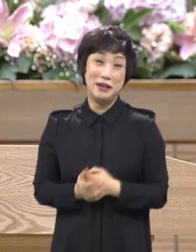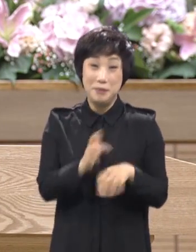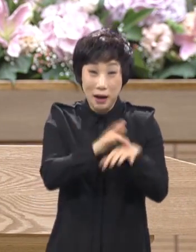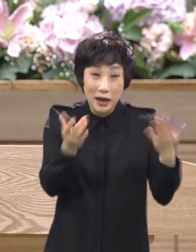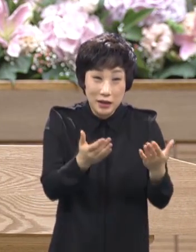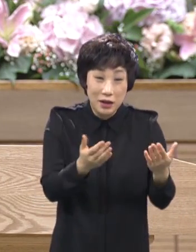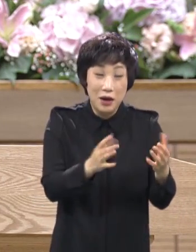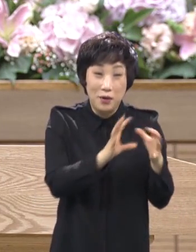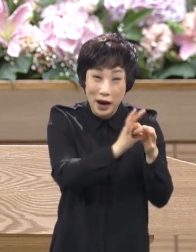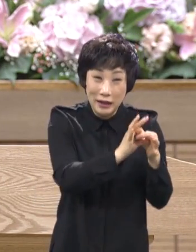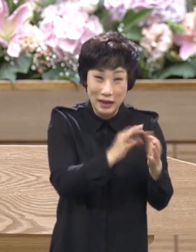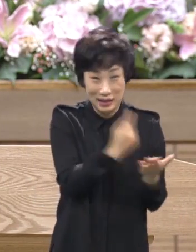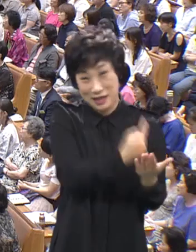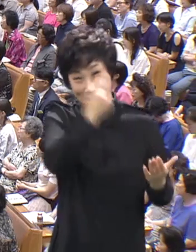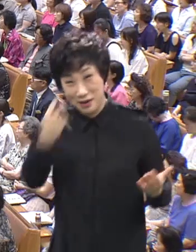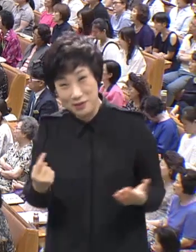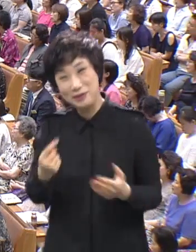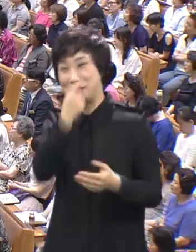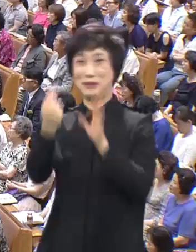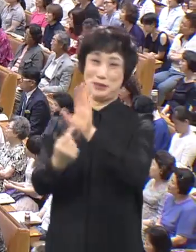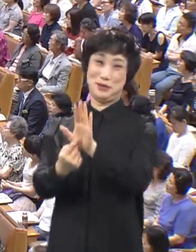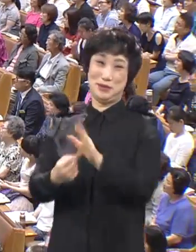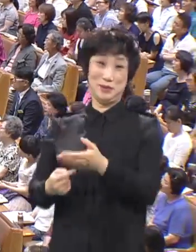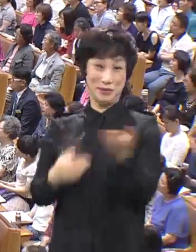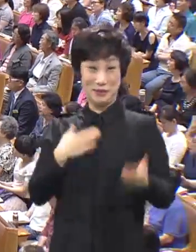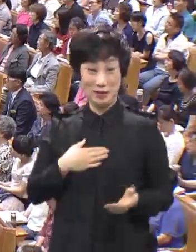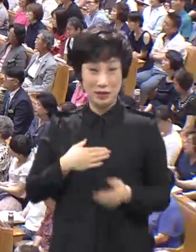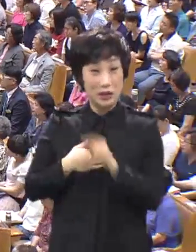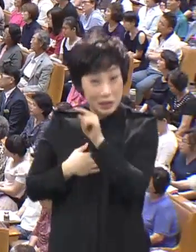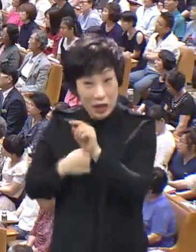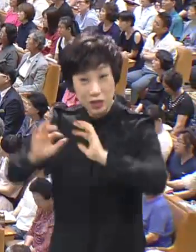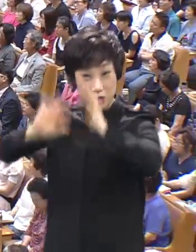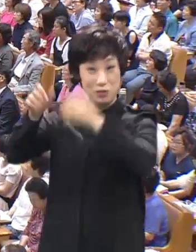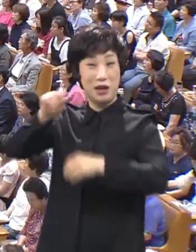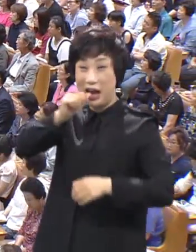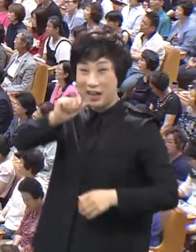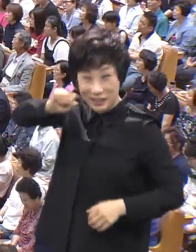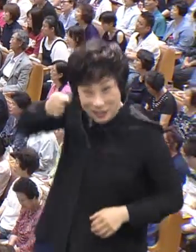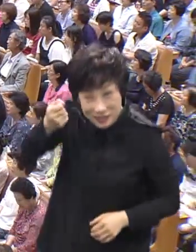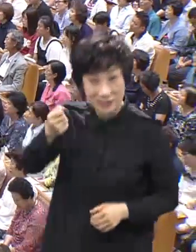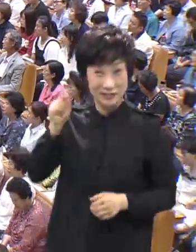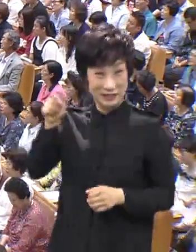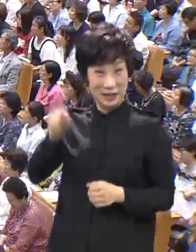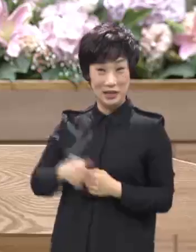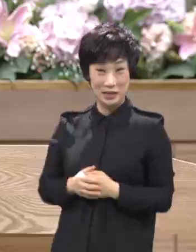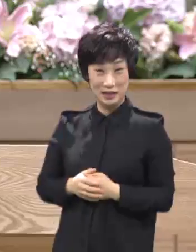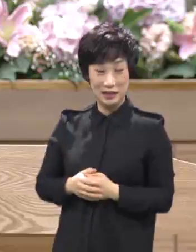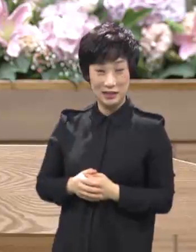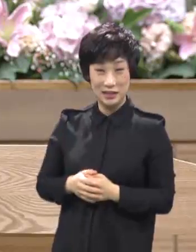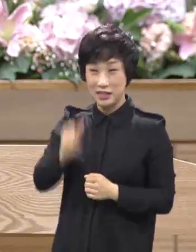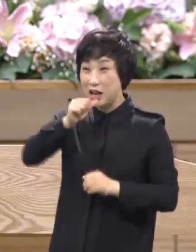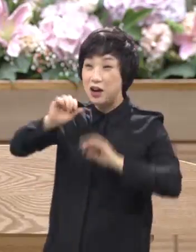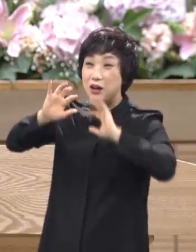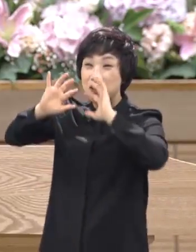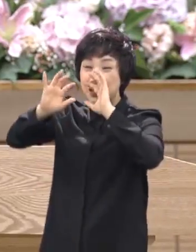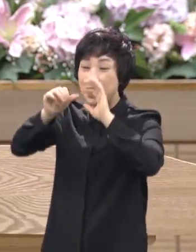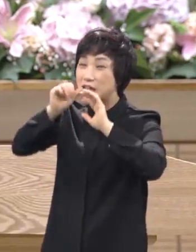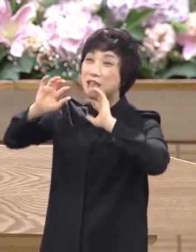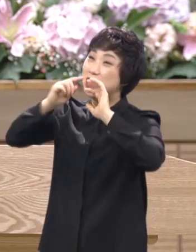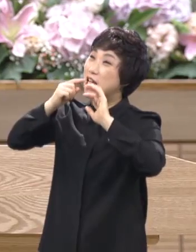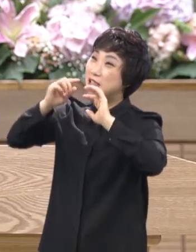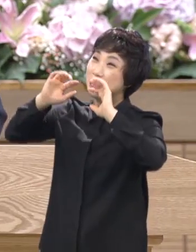마귀에 속한 자가 빠져나온 증거입니다. 이게 천국의 열쇠입니다. 천국 문이 확